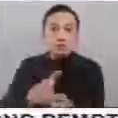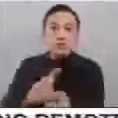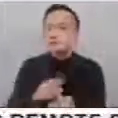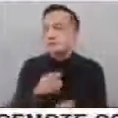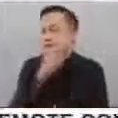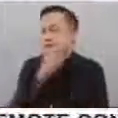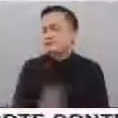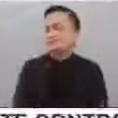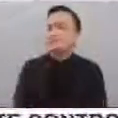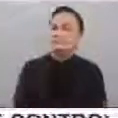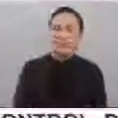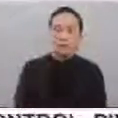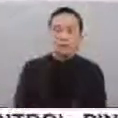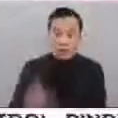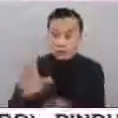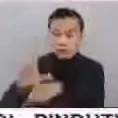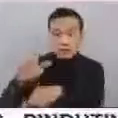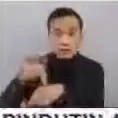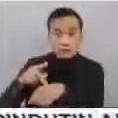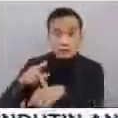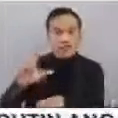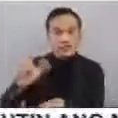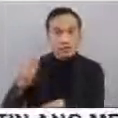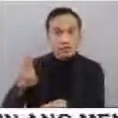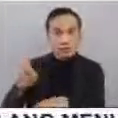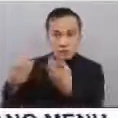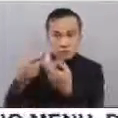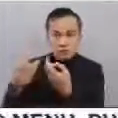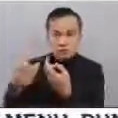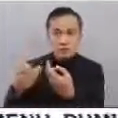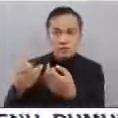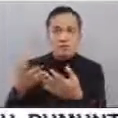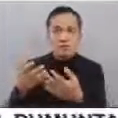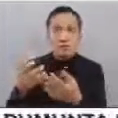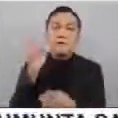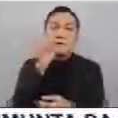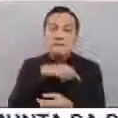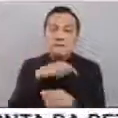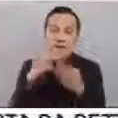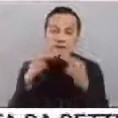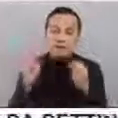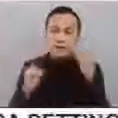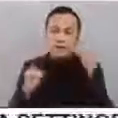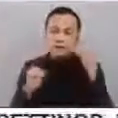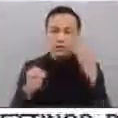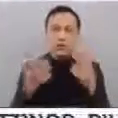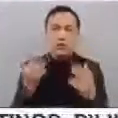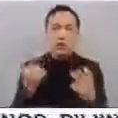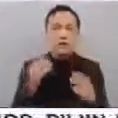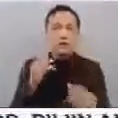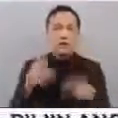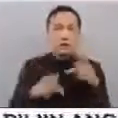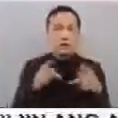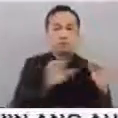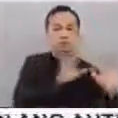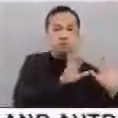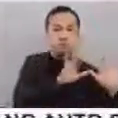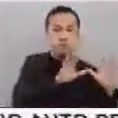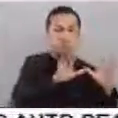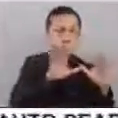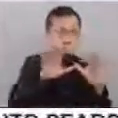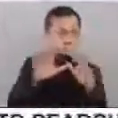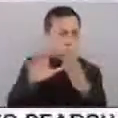kapwa niya magpapaturok ng COVID-19 vaccine. Paliwanag niya, nag-FB Live siya para palalahanan ng mga pupunta pa lamang